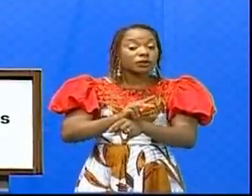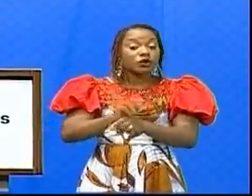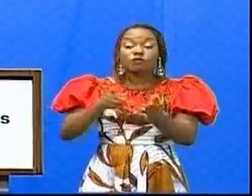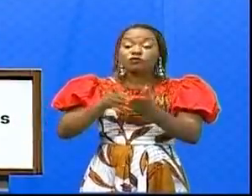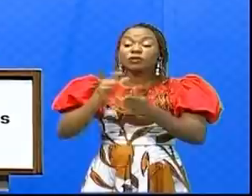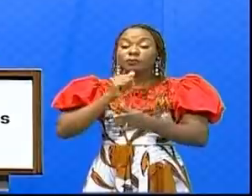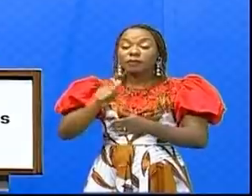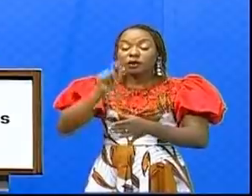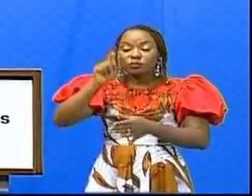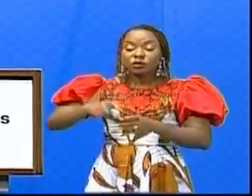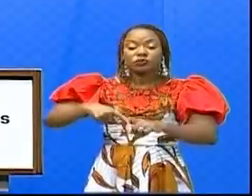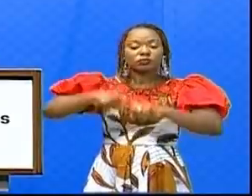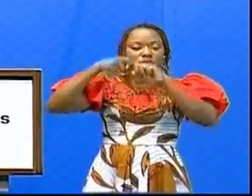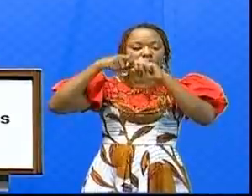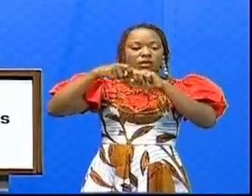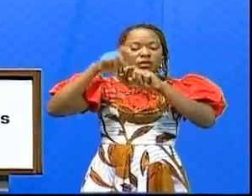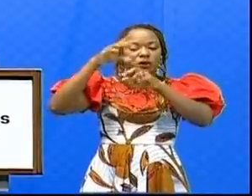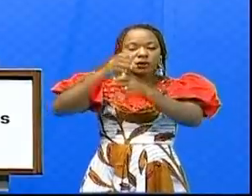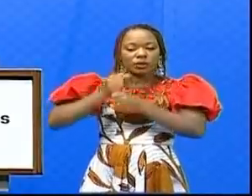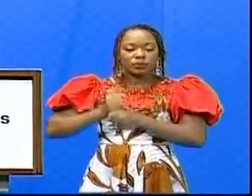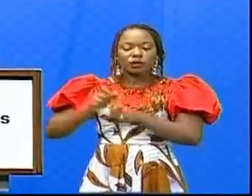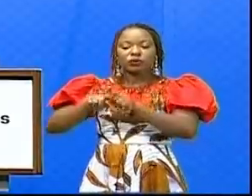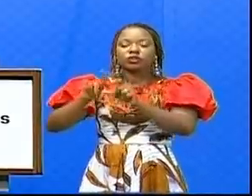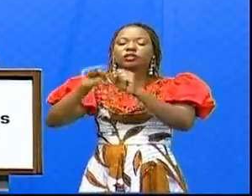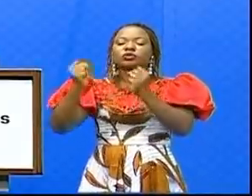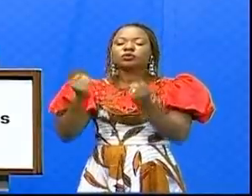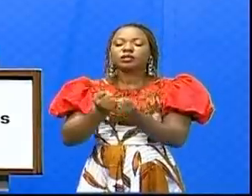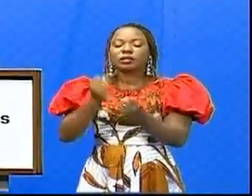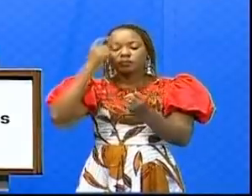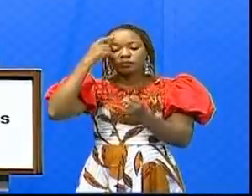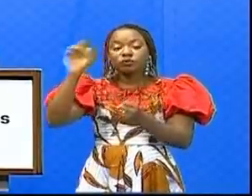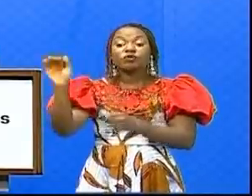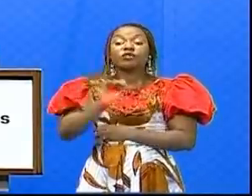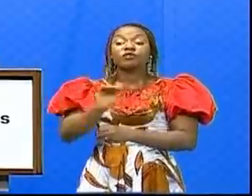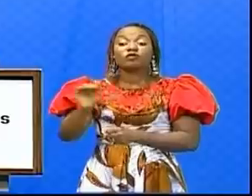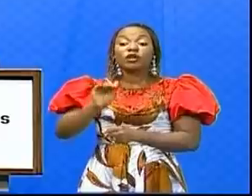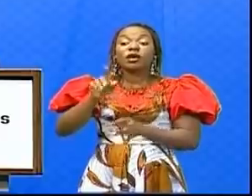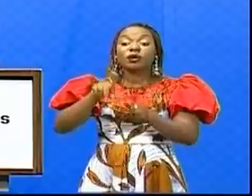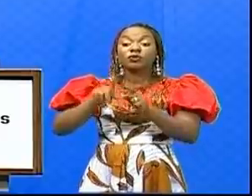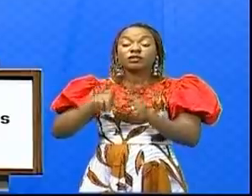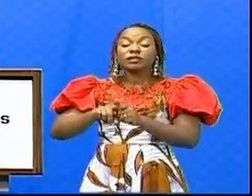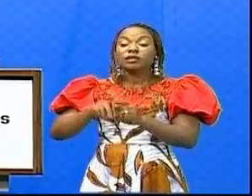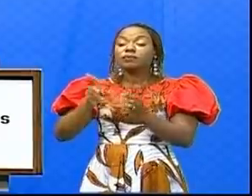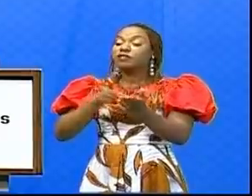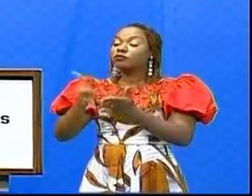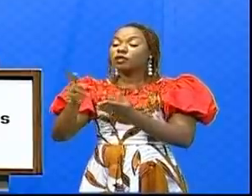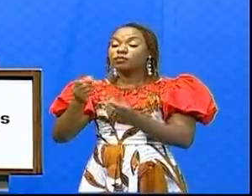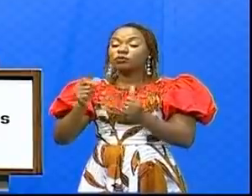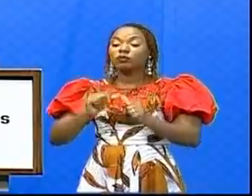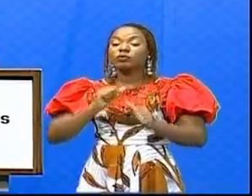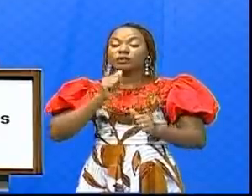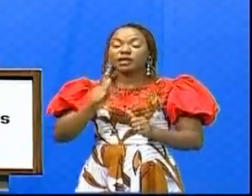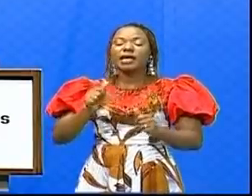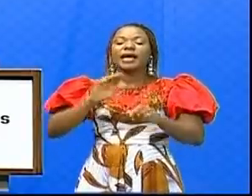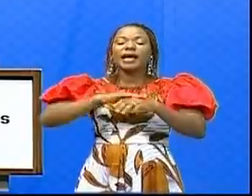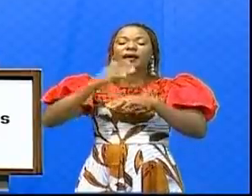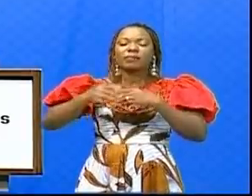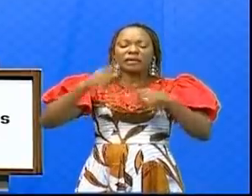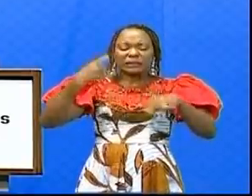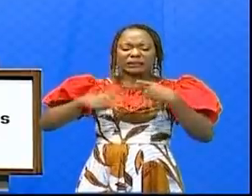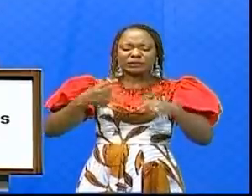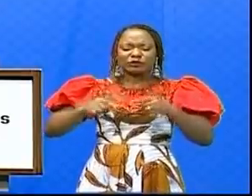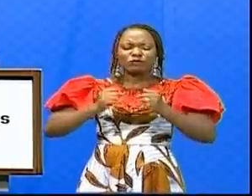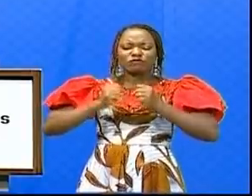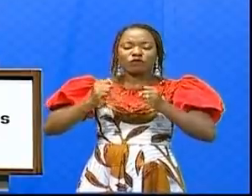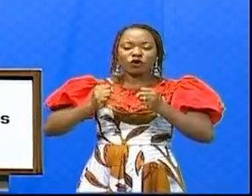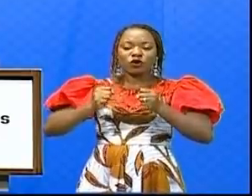proposer des poursuites judiciaires contre les sociétés détentrices de faux contrats de concession forestière. Après débat et